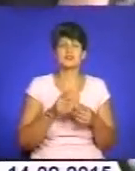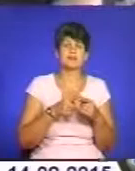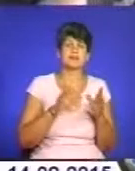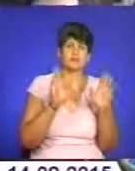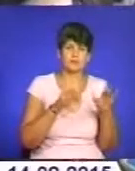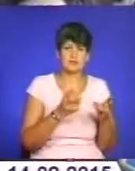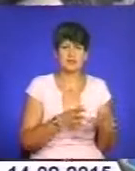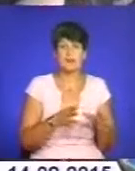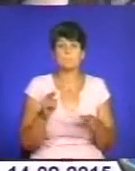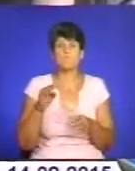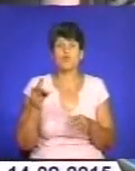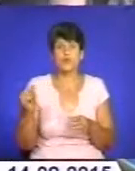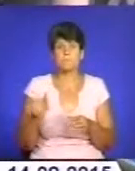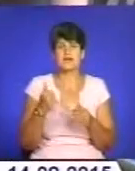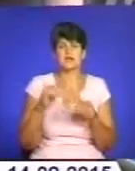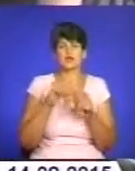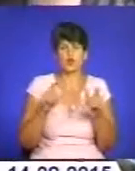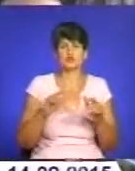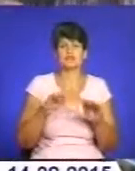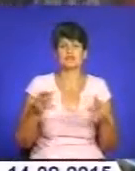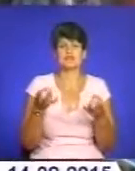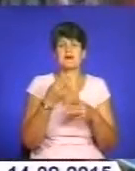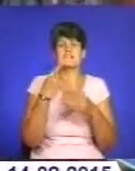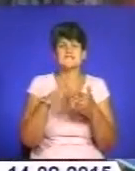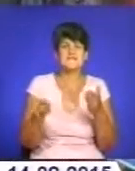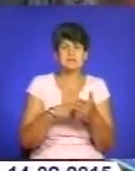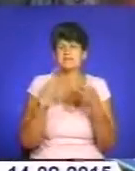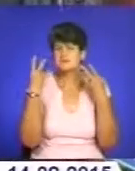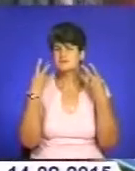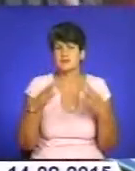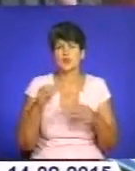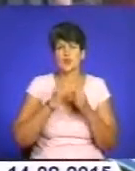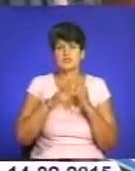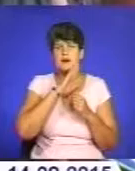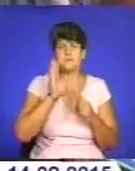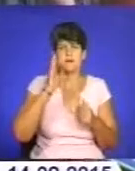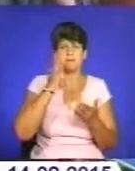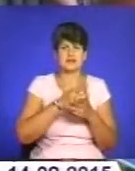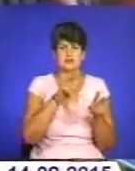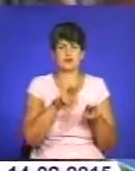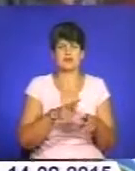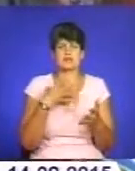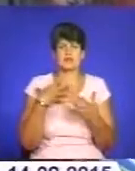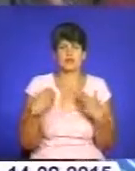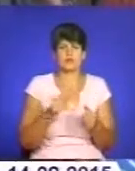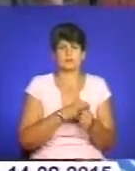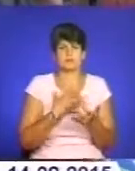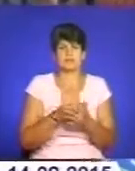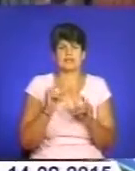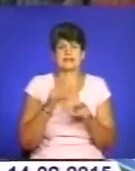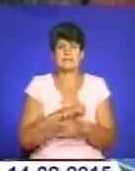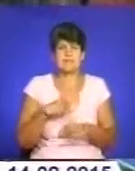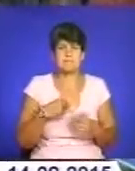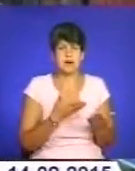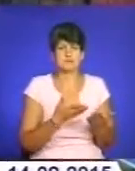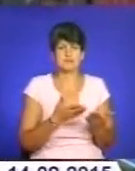але профогляд перед школою, перед садочком, його треба відмінити, він не потрібен. Кожна мама повинна слідкувати за здоров'ям своєї дитини сама.